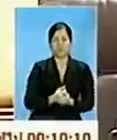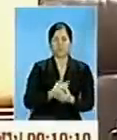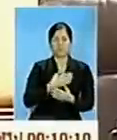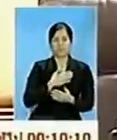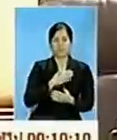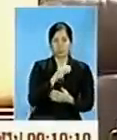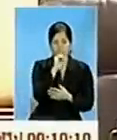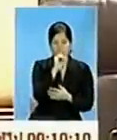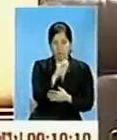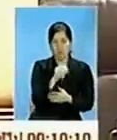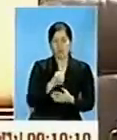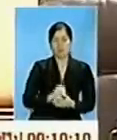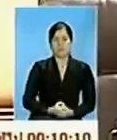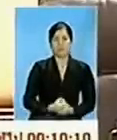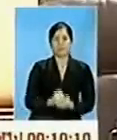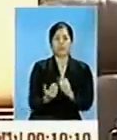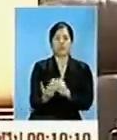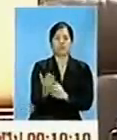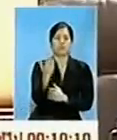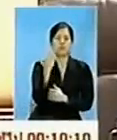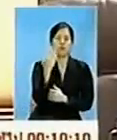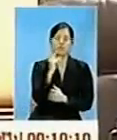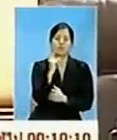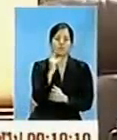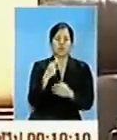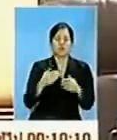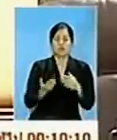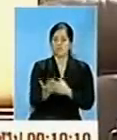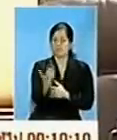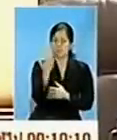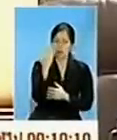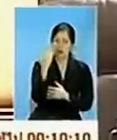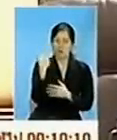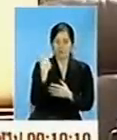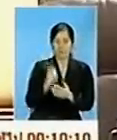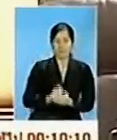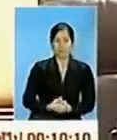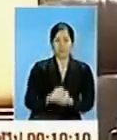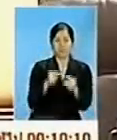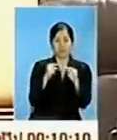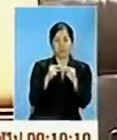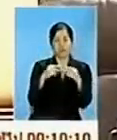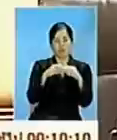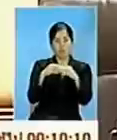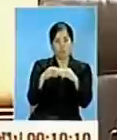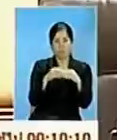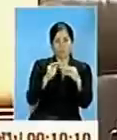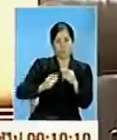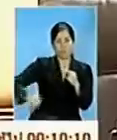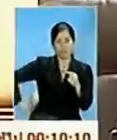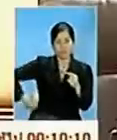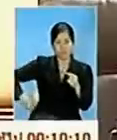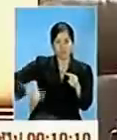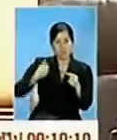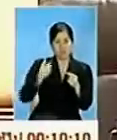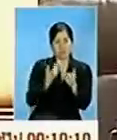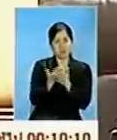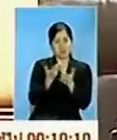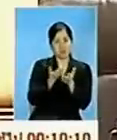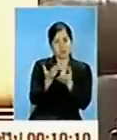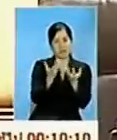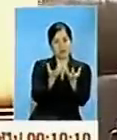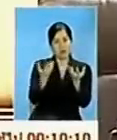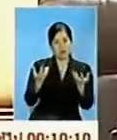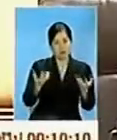เนี่ยคนประเทศกัมพูชาเขาจะเข้ามาซื้อของจากบ้านเราที่ตลาดล